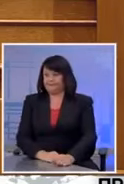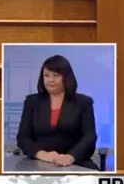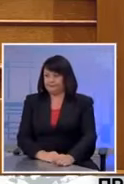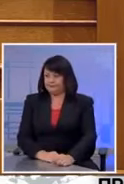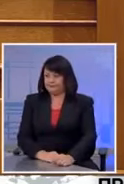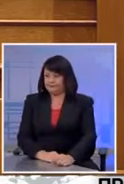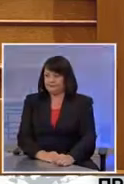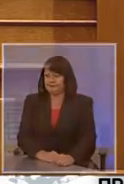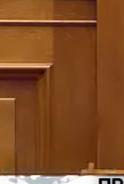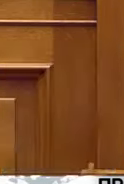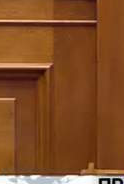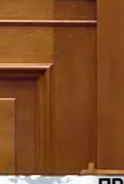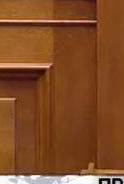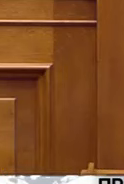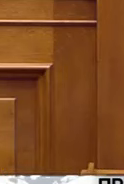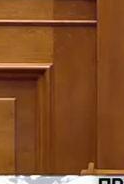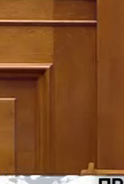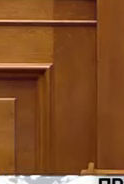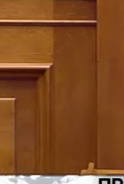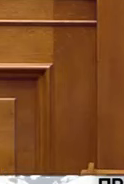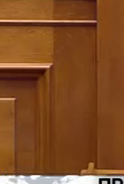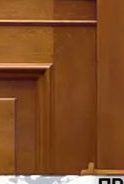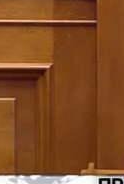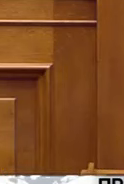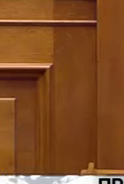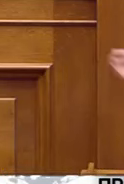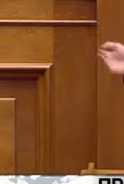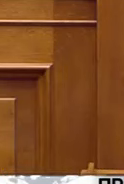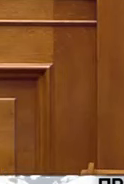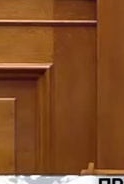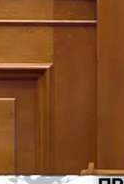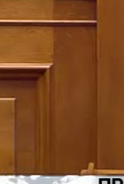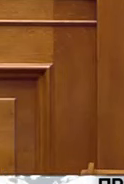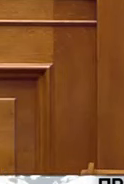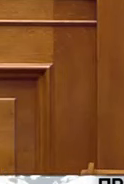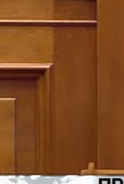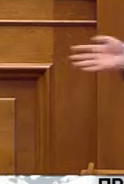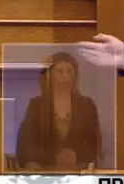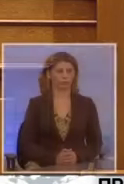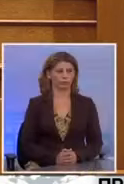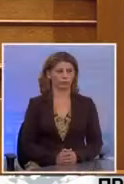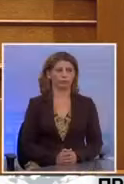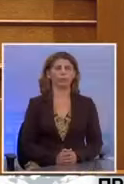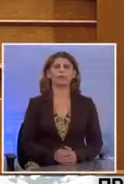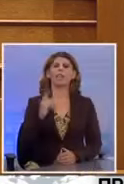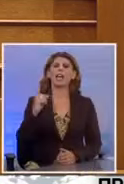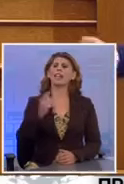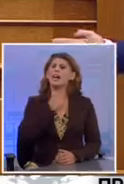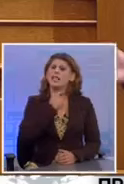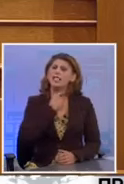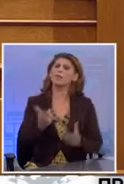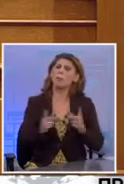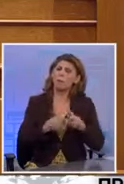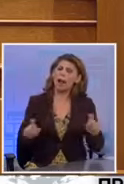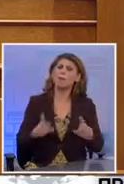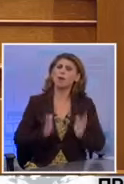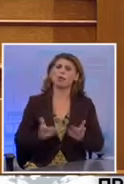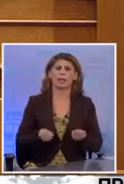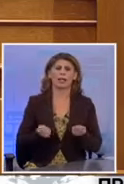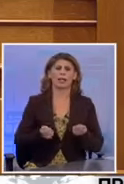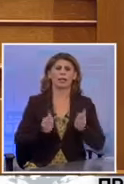πάλι το επιχείρημα των εκλογών που κερδίσατε, ένα χρήσιμο πράγμα μπορείτε να κάνετε. Προκηρύξτε και άλλες εκλογές κύριε Τσίπρα, να δούμε και να μετρηθούμε